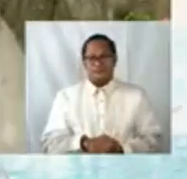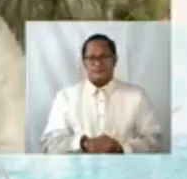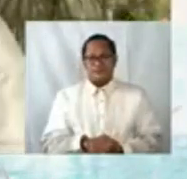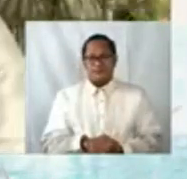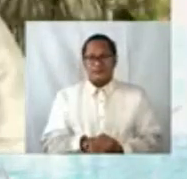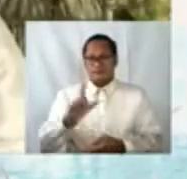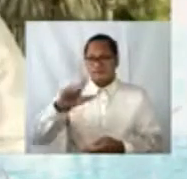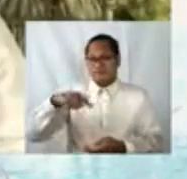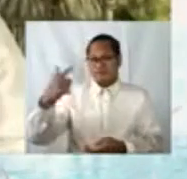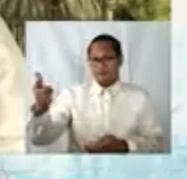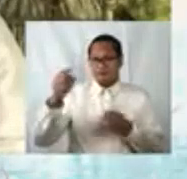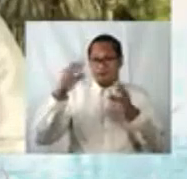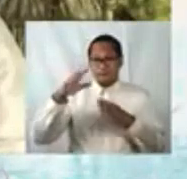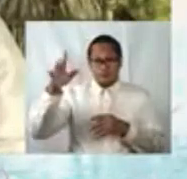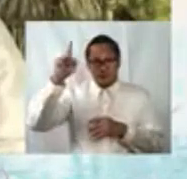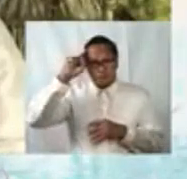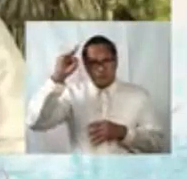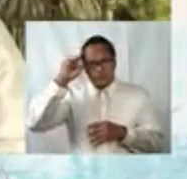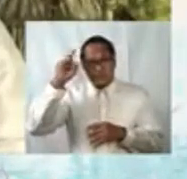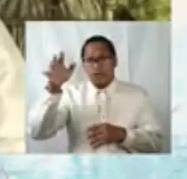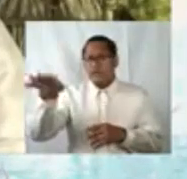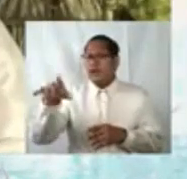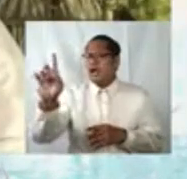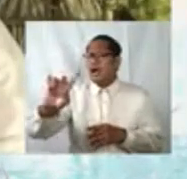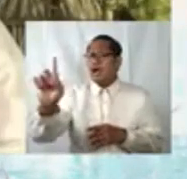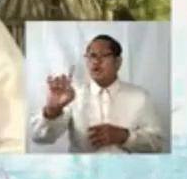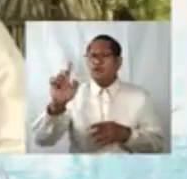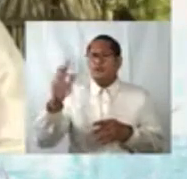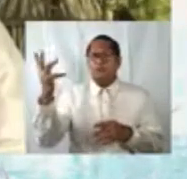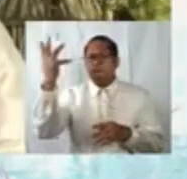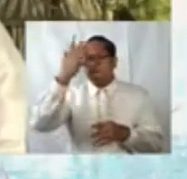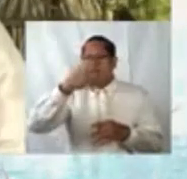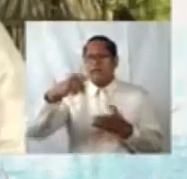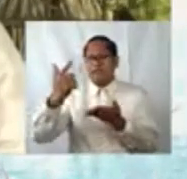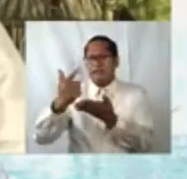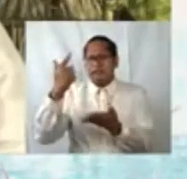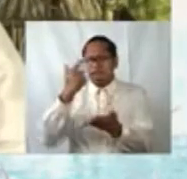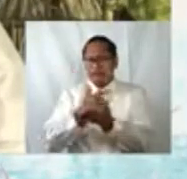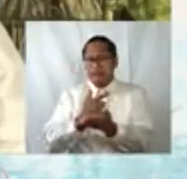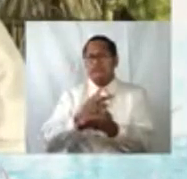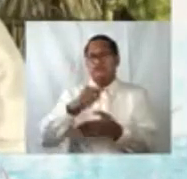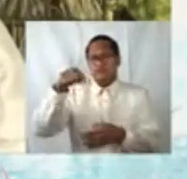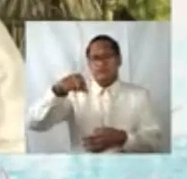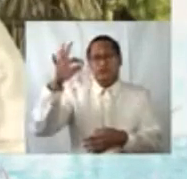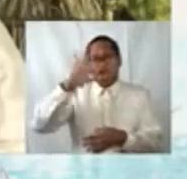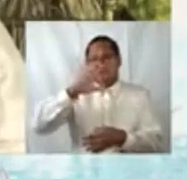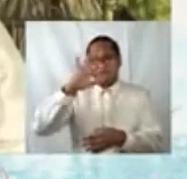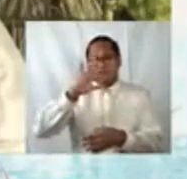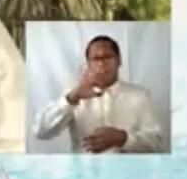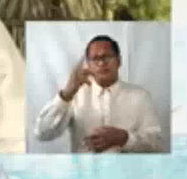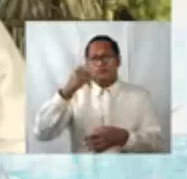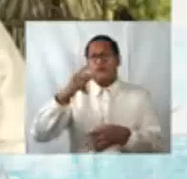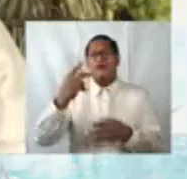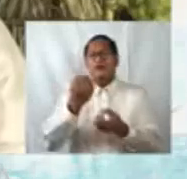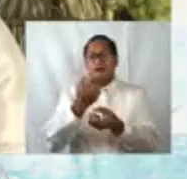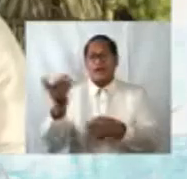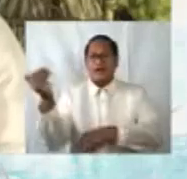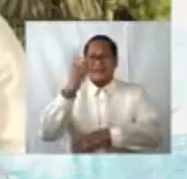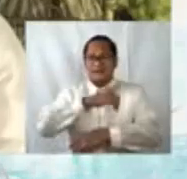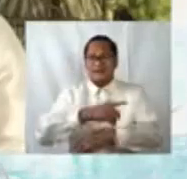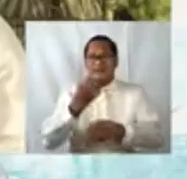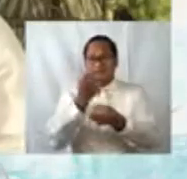Professor Chua. Apo. Ano po ang mahalagang aral na naikintal sa mga Pilipino ng Araw ng